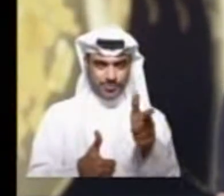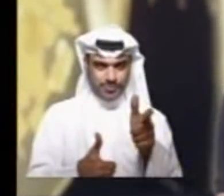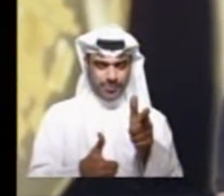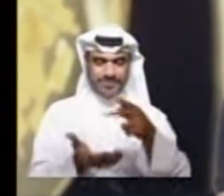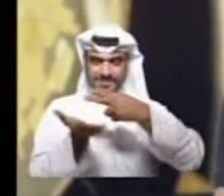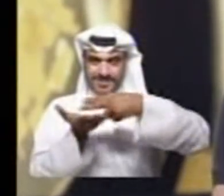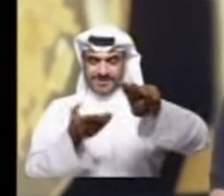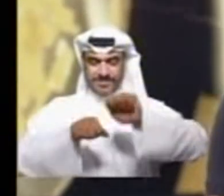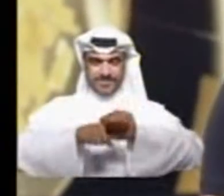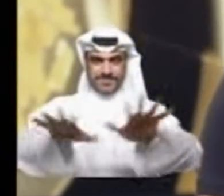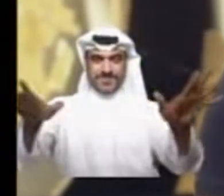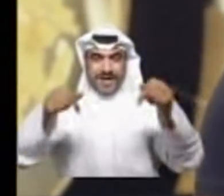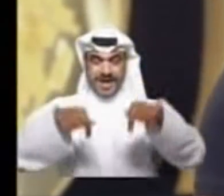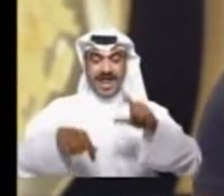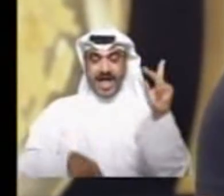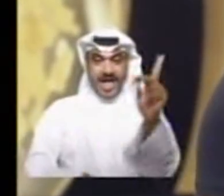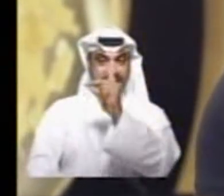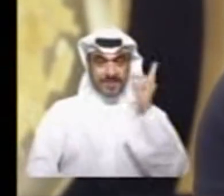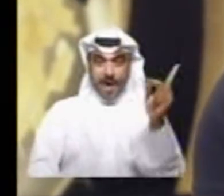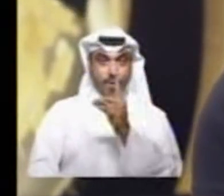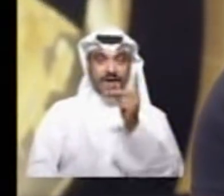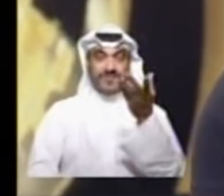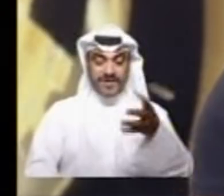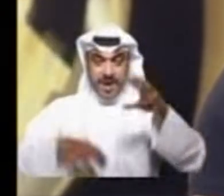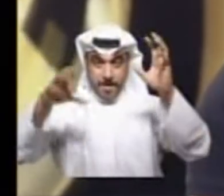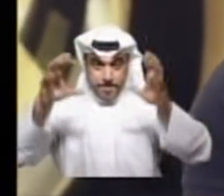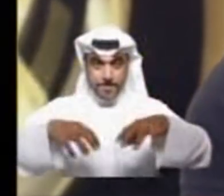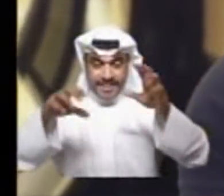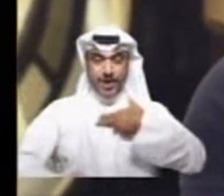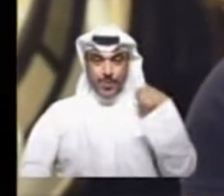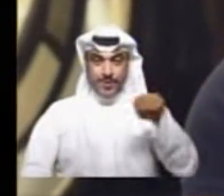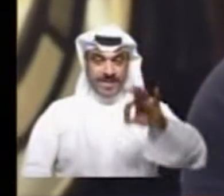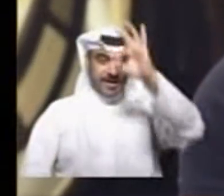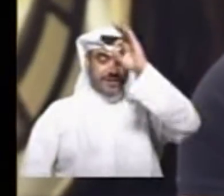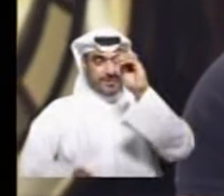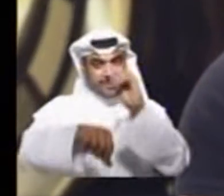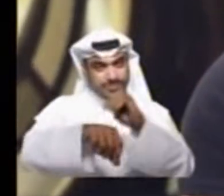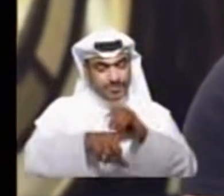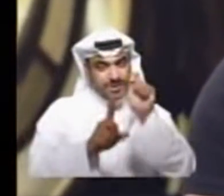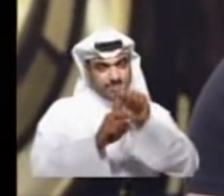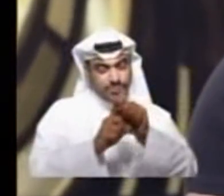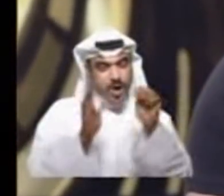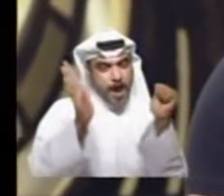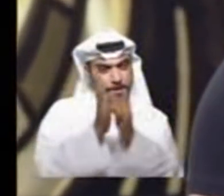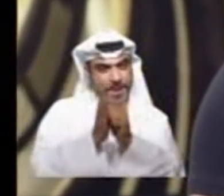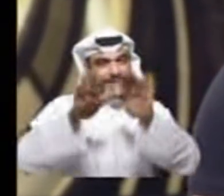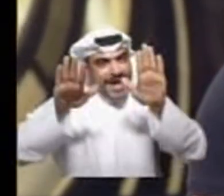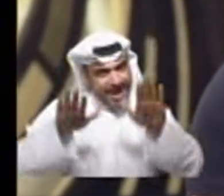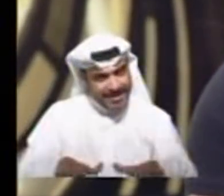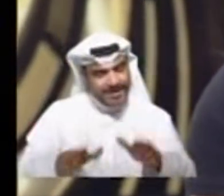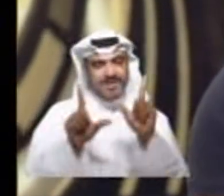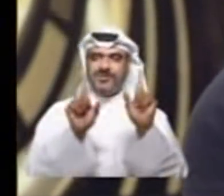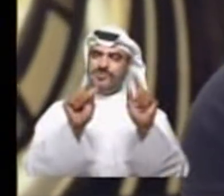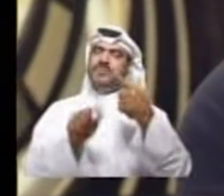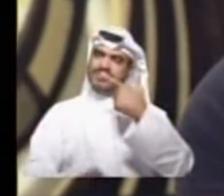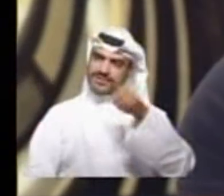رساله ان ترى الحاله الطارئه الموجوده صحيح انها حاله طارئه، يعني لما الوزاره الداخليه تحذر المواطنين بعدم الخروج الا للضروره